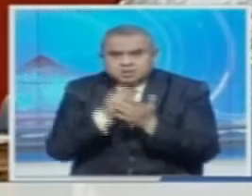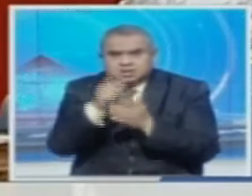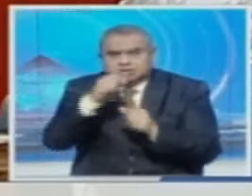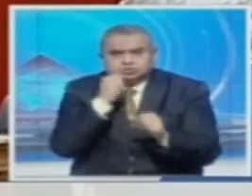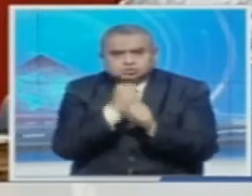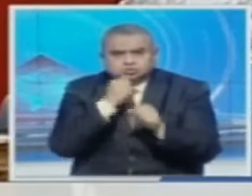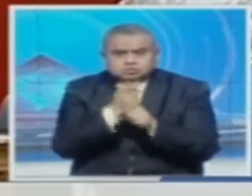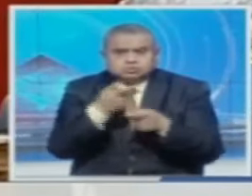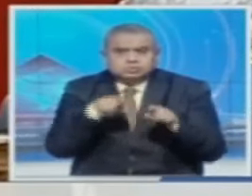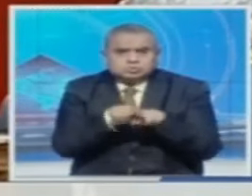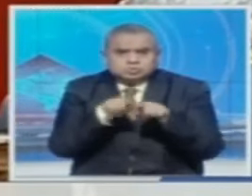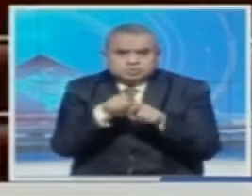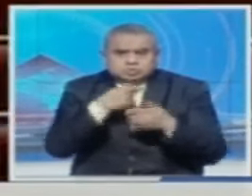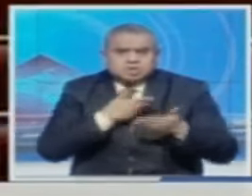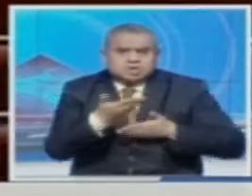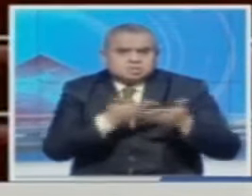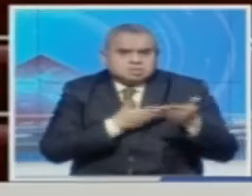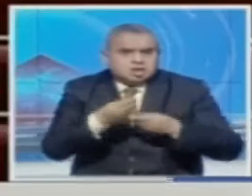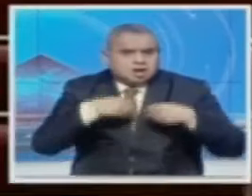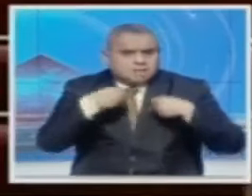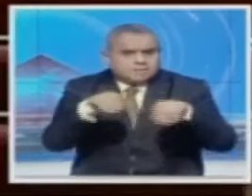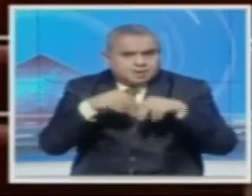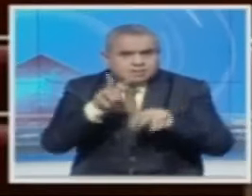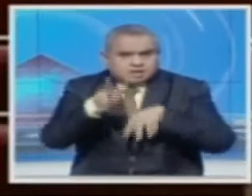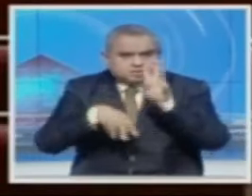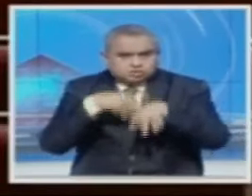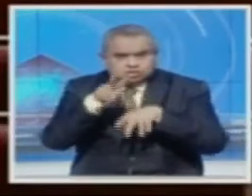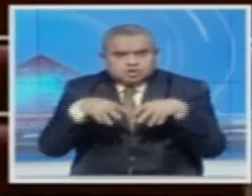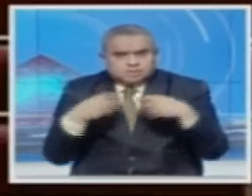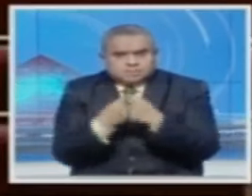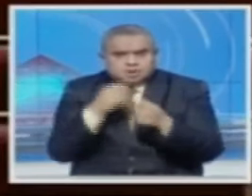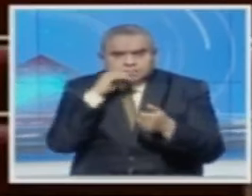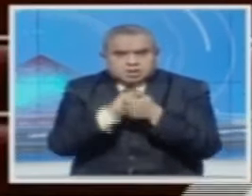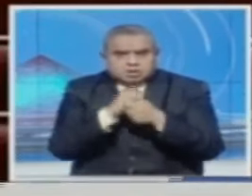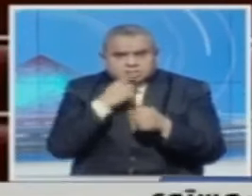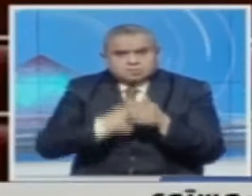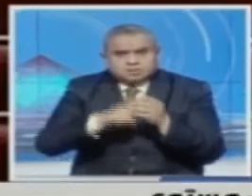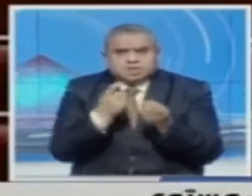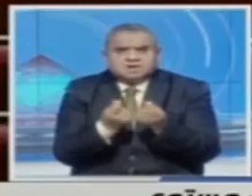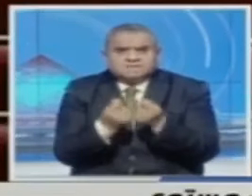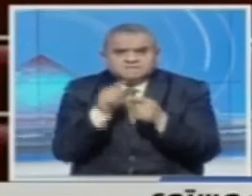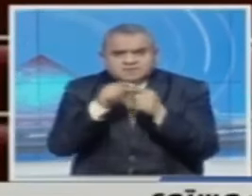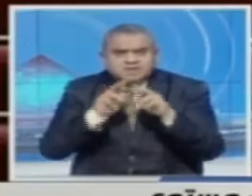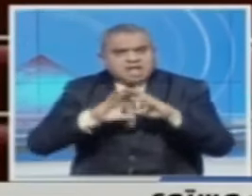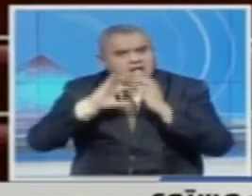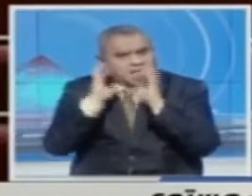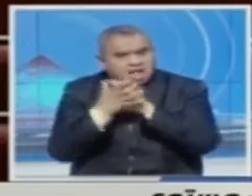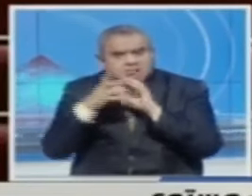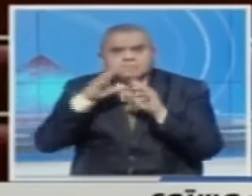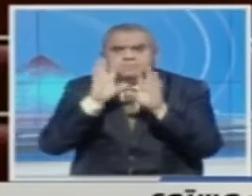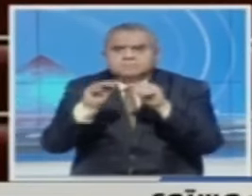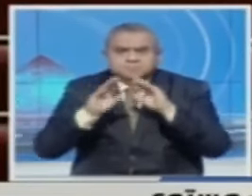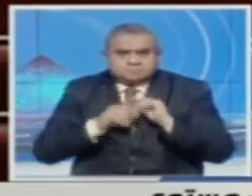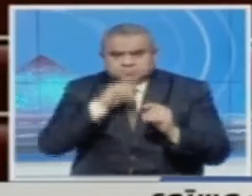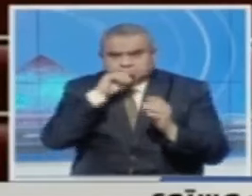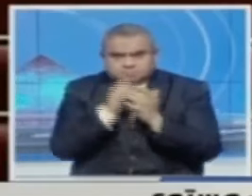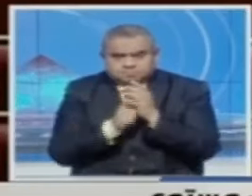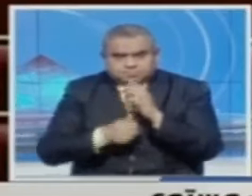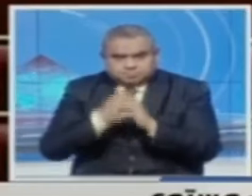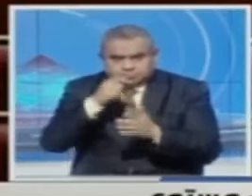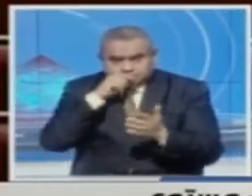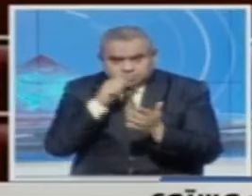في سوق تجاري ويتم التعاقد وفقا للأسعار العالمية. ويعني حتى الآن